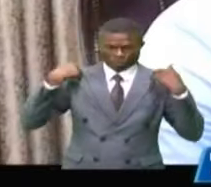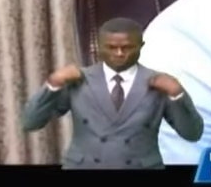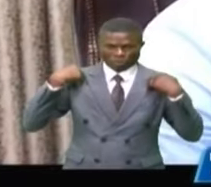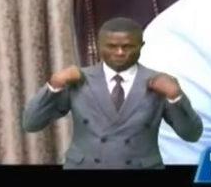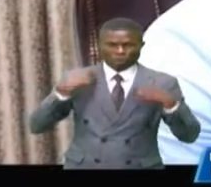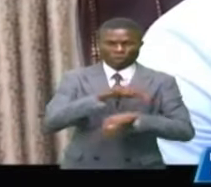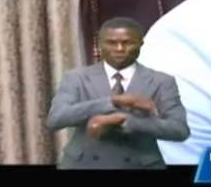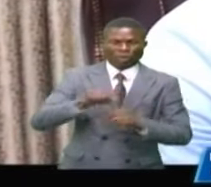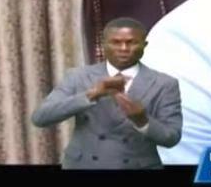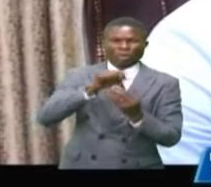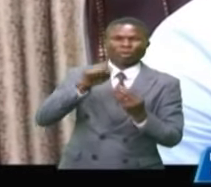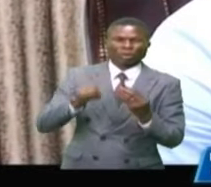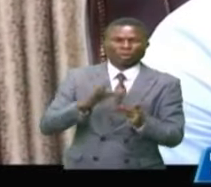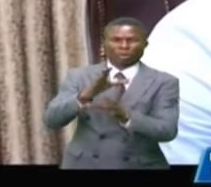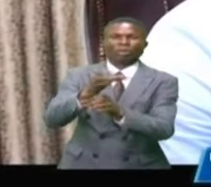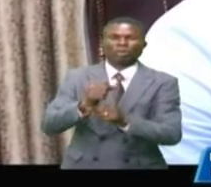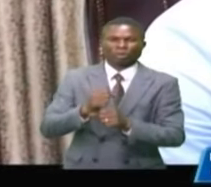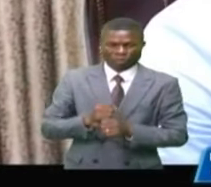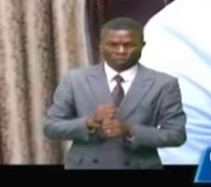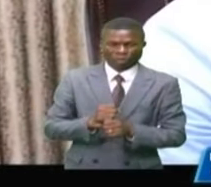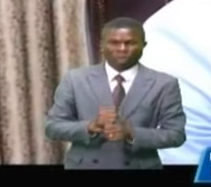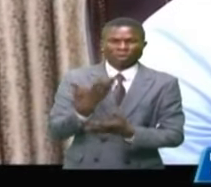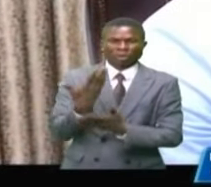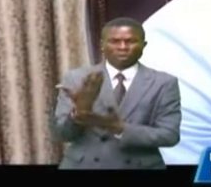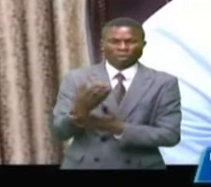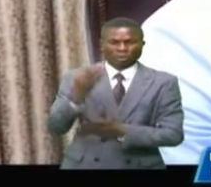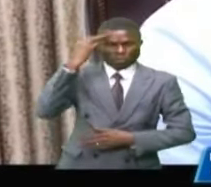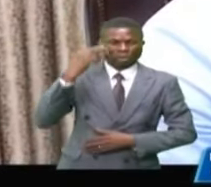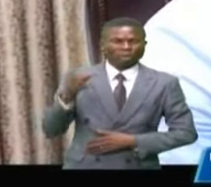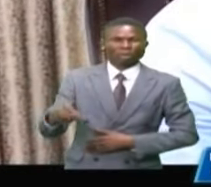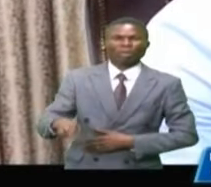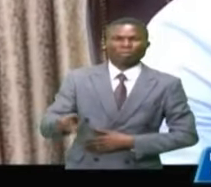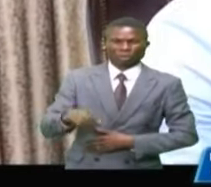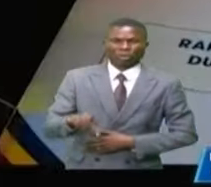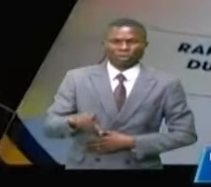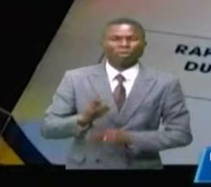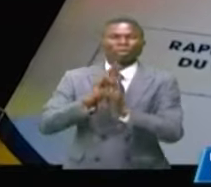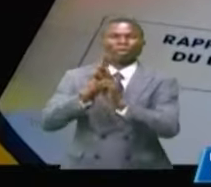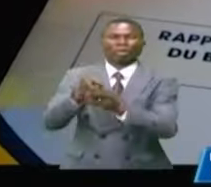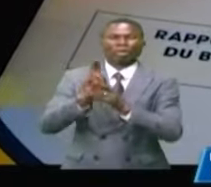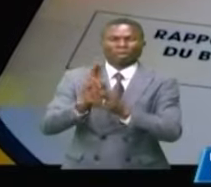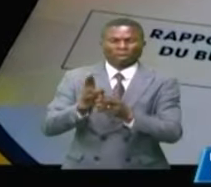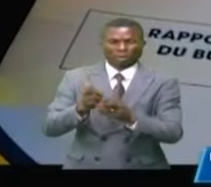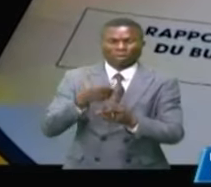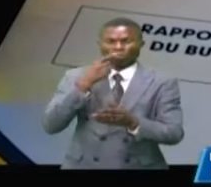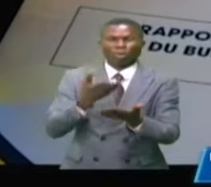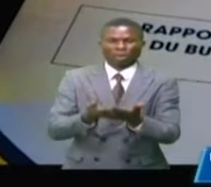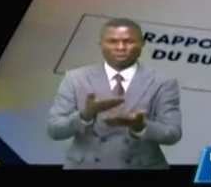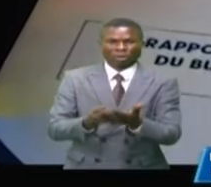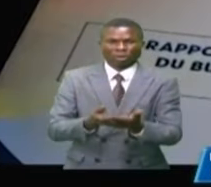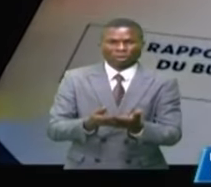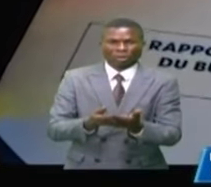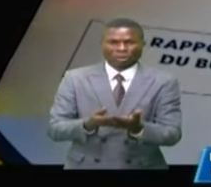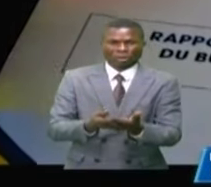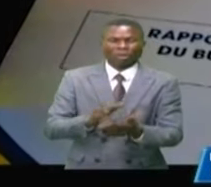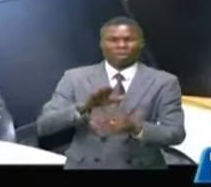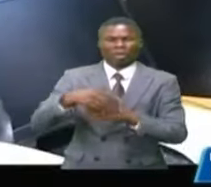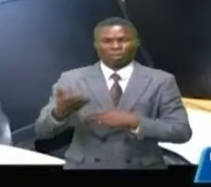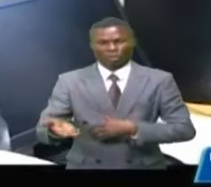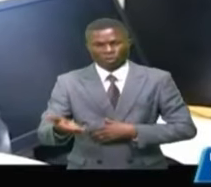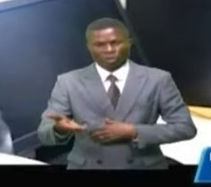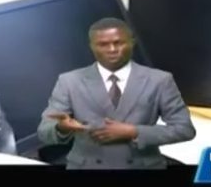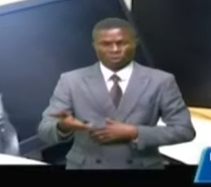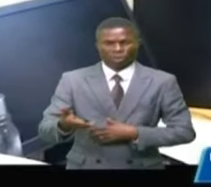de compte qui a reçu des mains du ministre provincial le rapport dont il est question, puis s'en est suivi